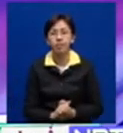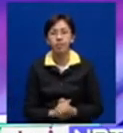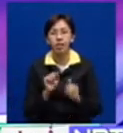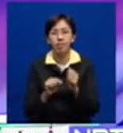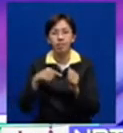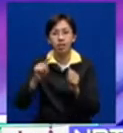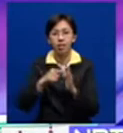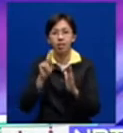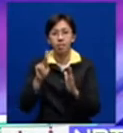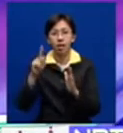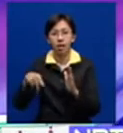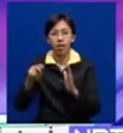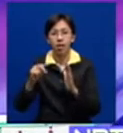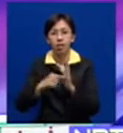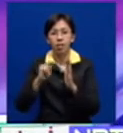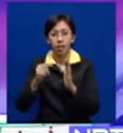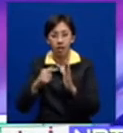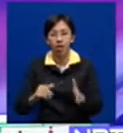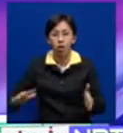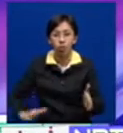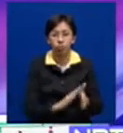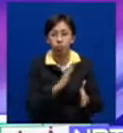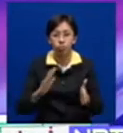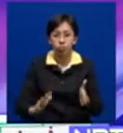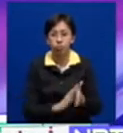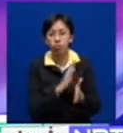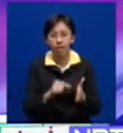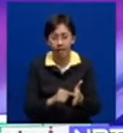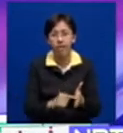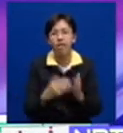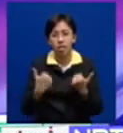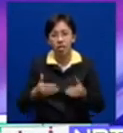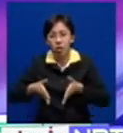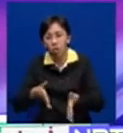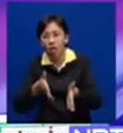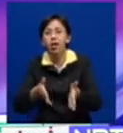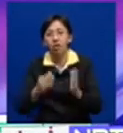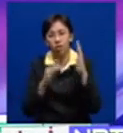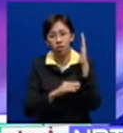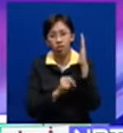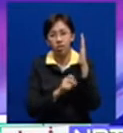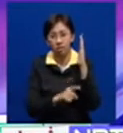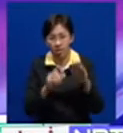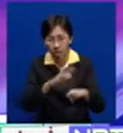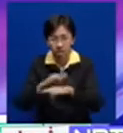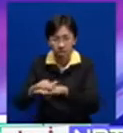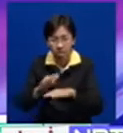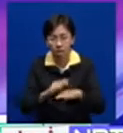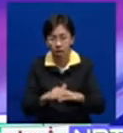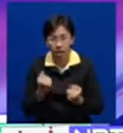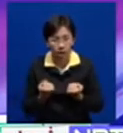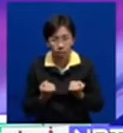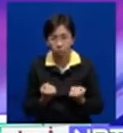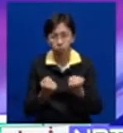ภอปากพนังคลื่นได้กัดเซาะไหลทางจนแขวงการทางนครศรีธรรมราชที่1นั้นต้องออกประกาศเตือนเลื่อนในการเลี่ยงการใช้เส้น